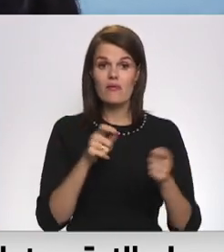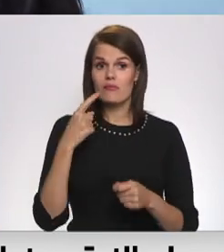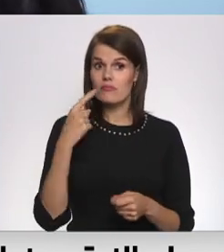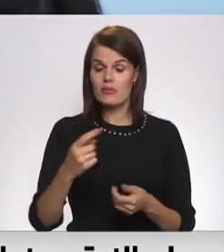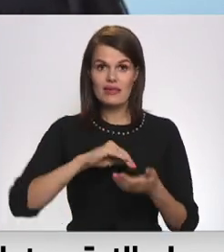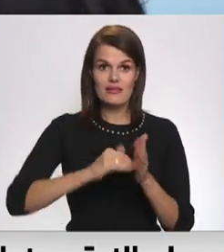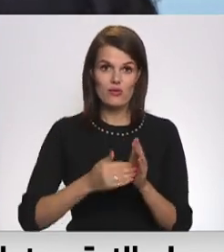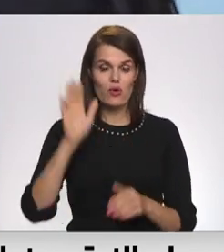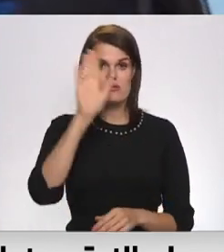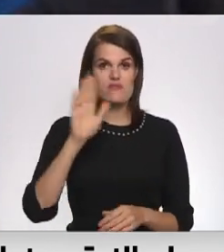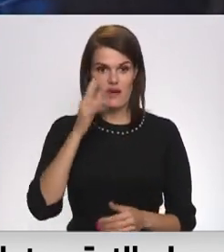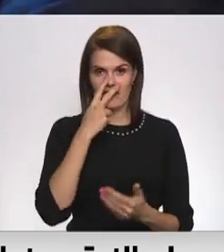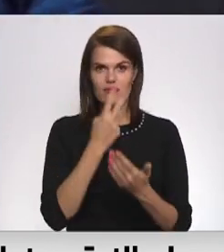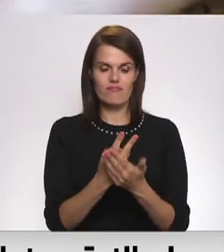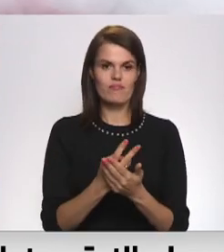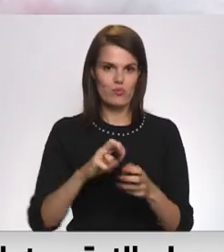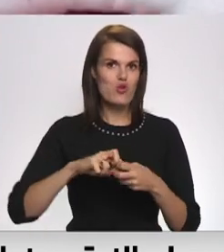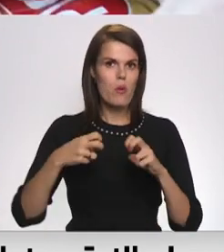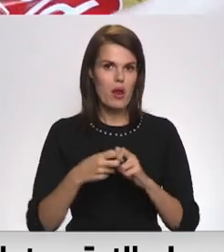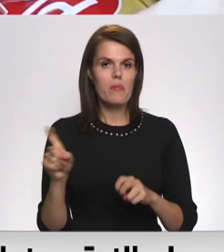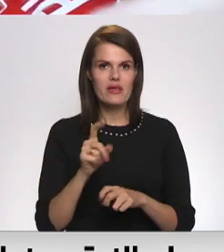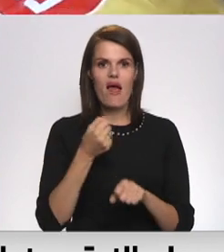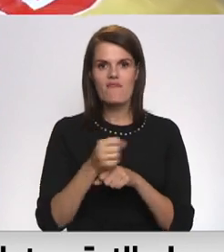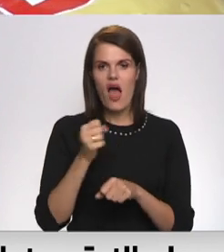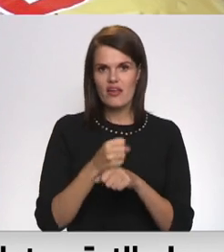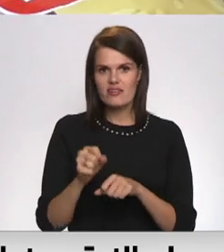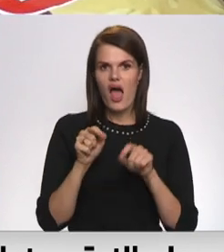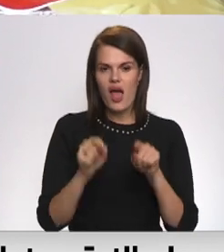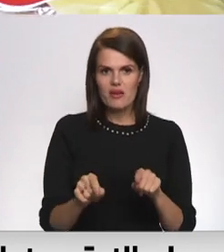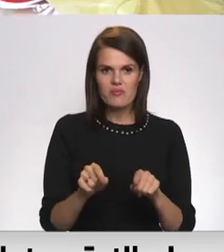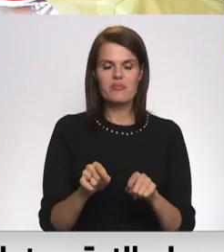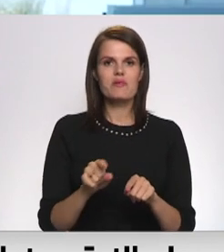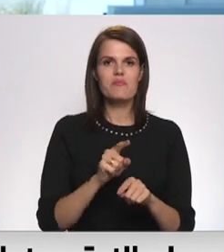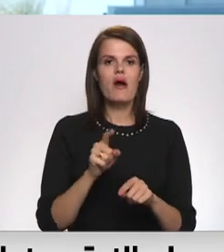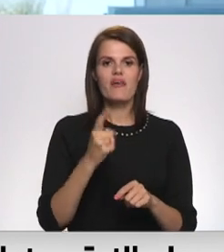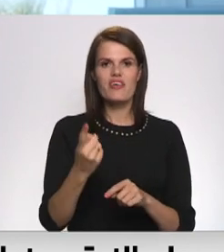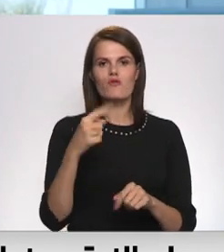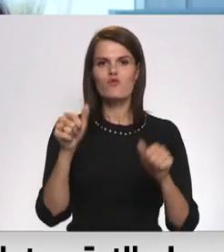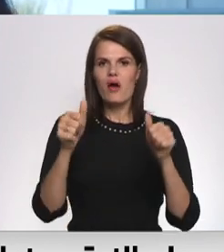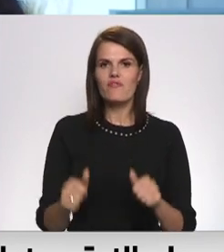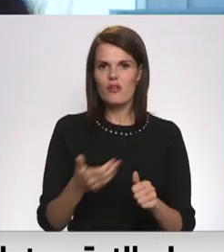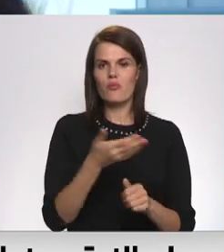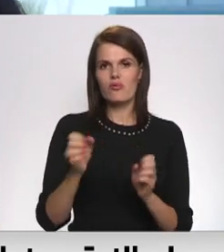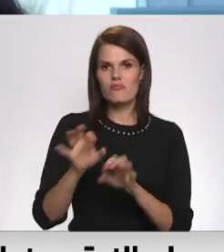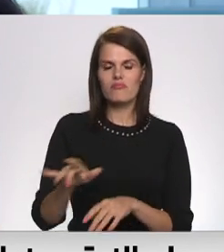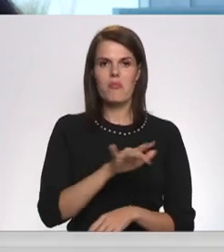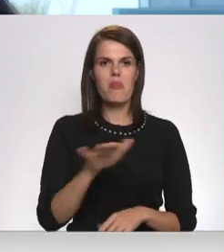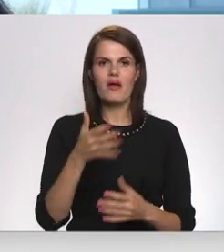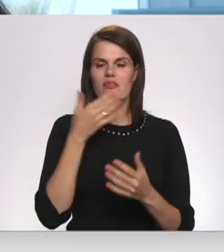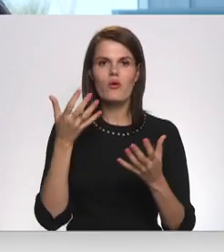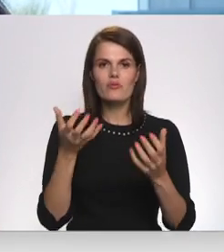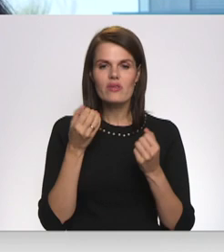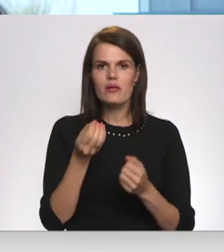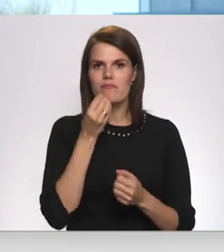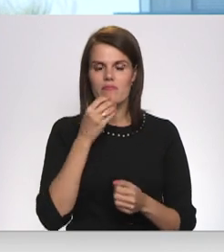valstī atspoguļojas arī klienta ikdienā. Vardarbības viens no veidiem ir novārta atstāšana, no kur bērni nav saņēmuši pietiekamu uzturu,